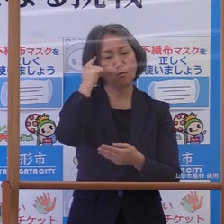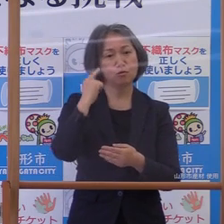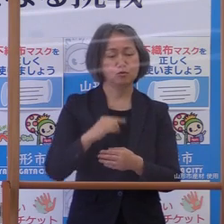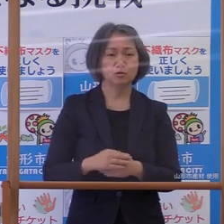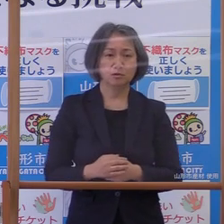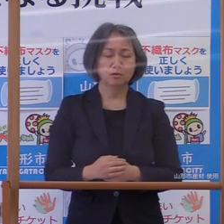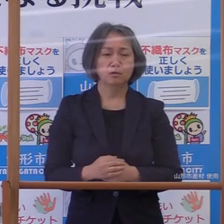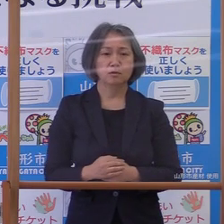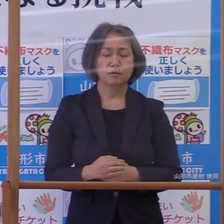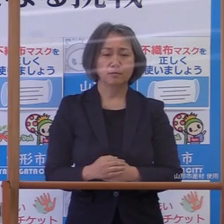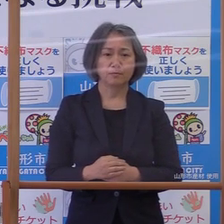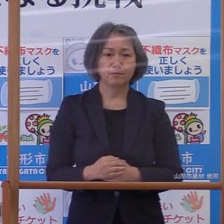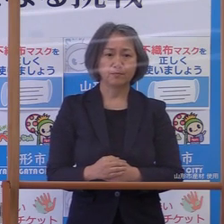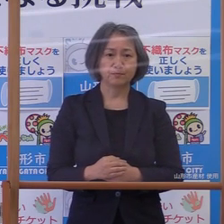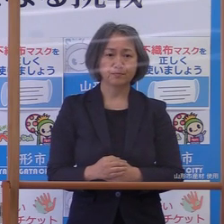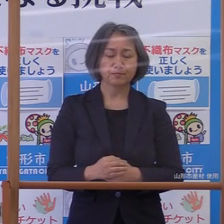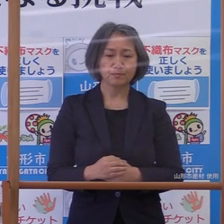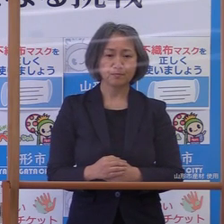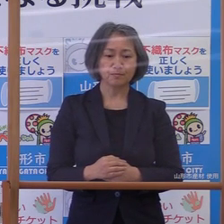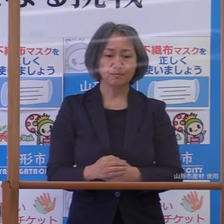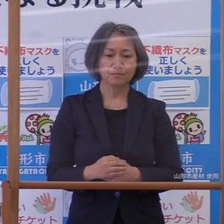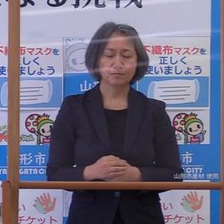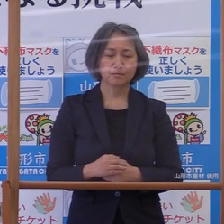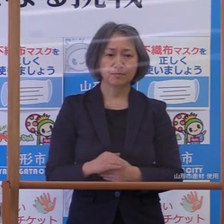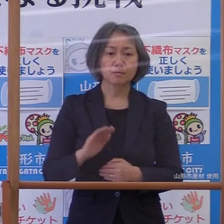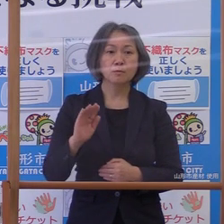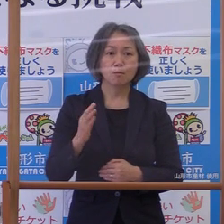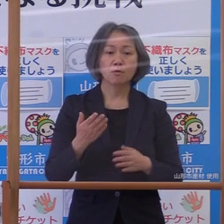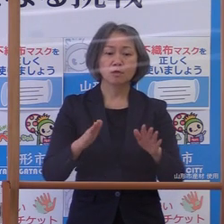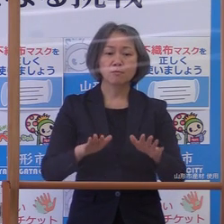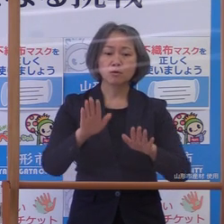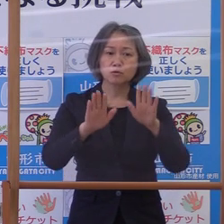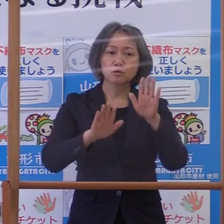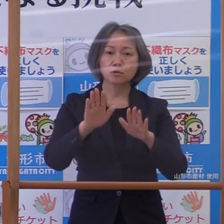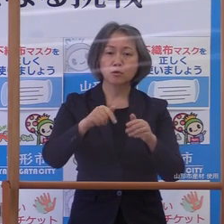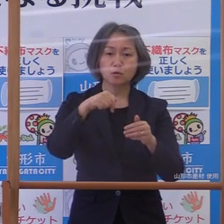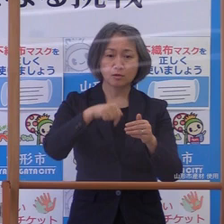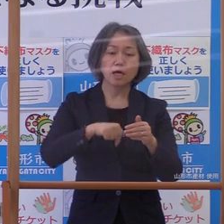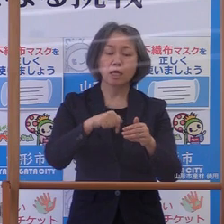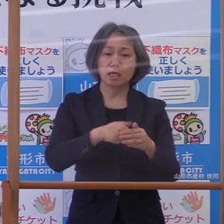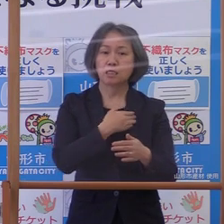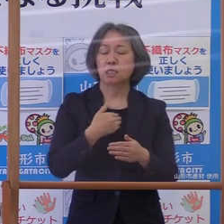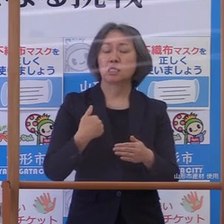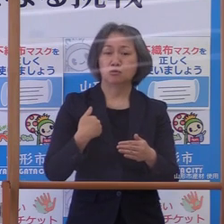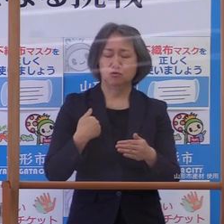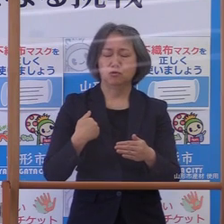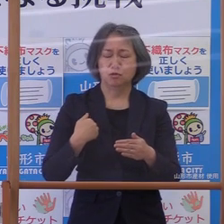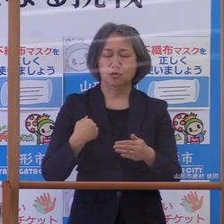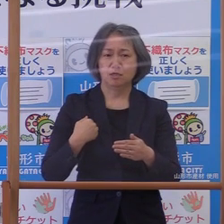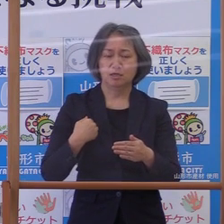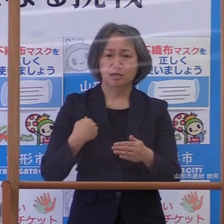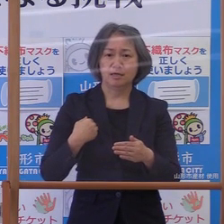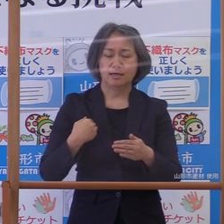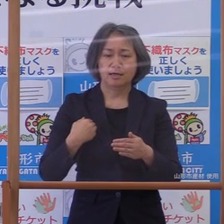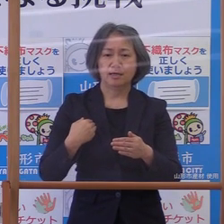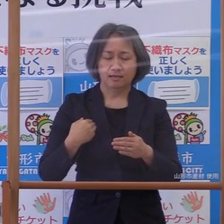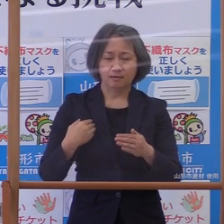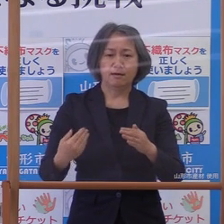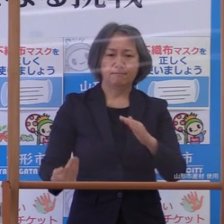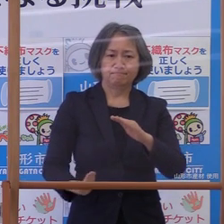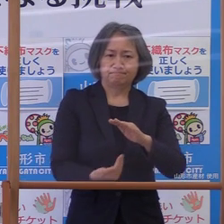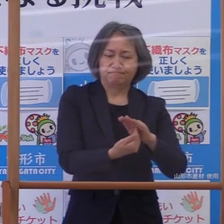、今のこの状況の中でできるベストは尽くしたというふうには思っております。